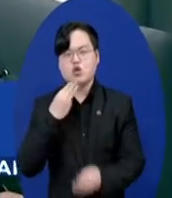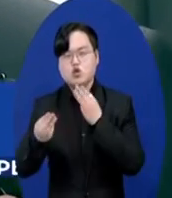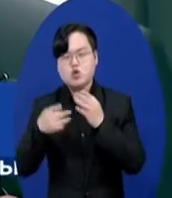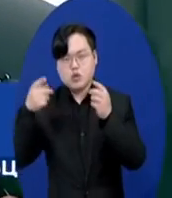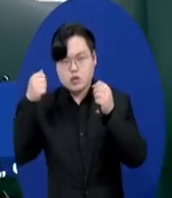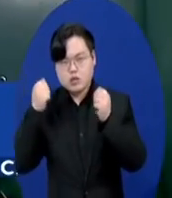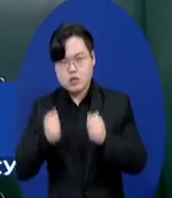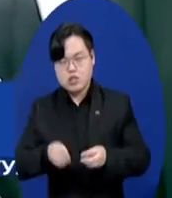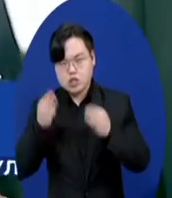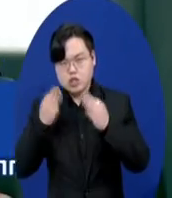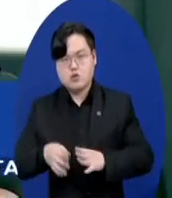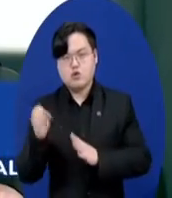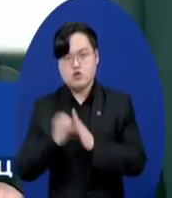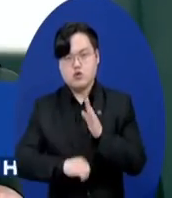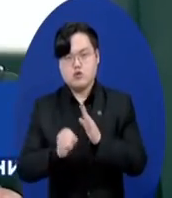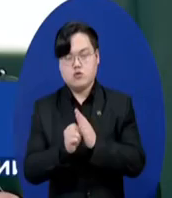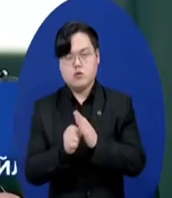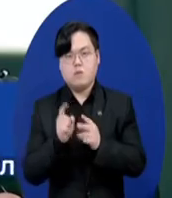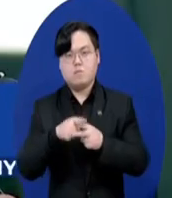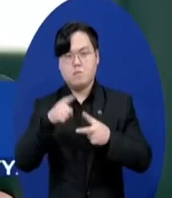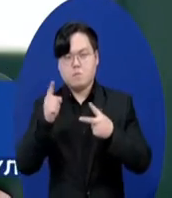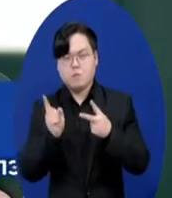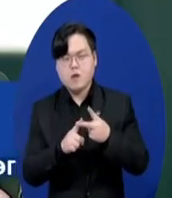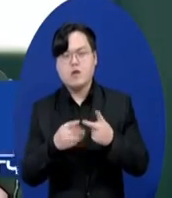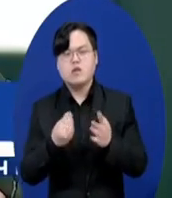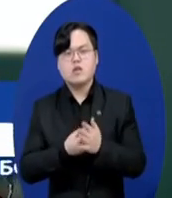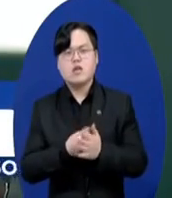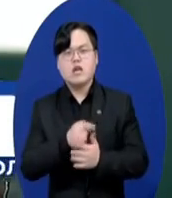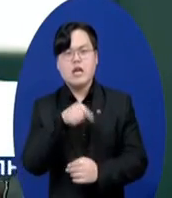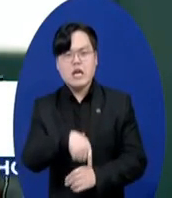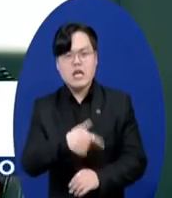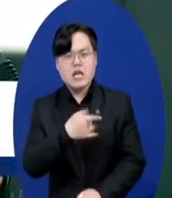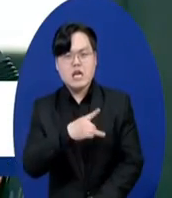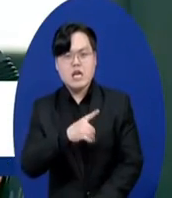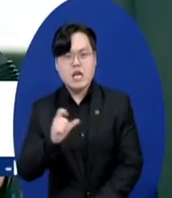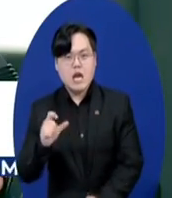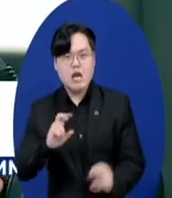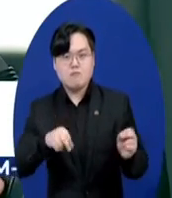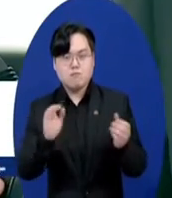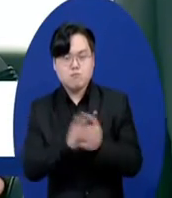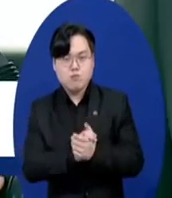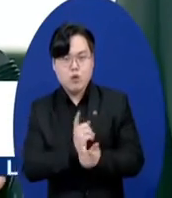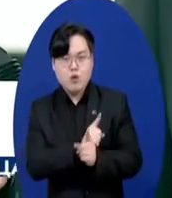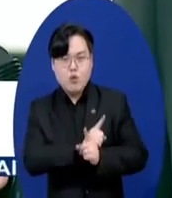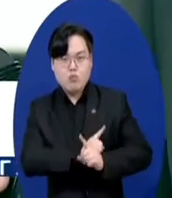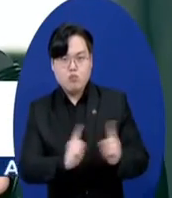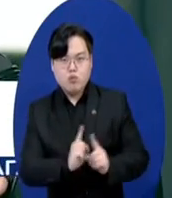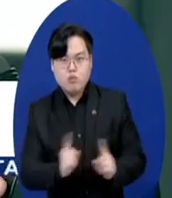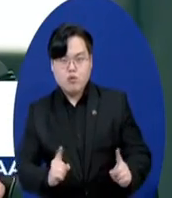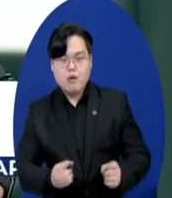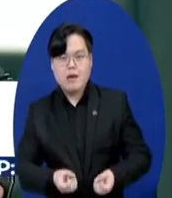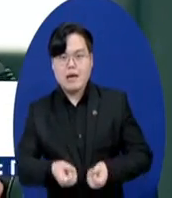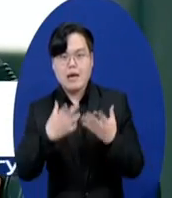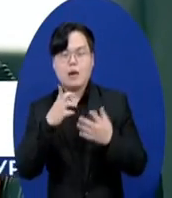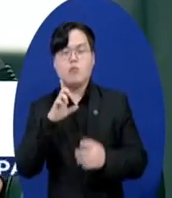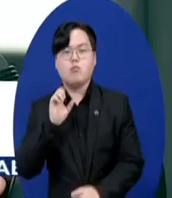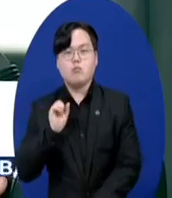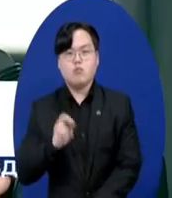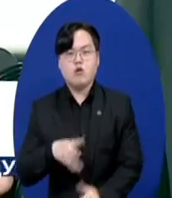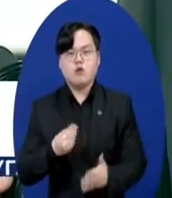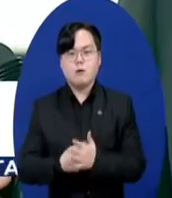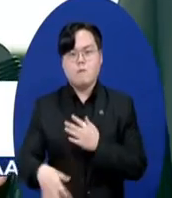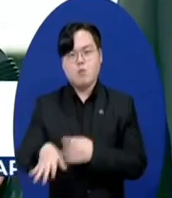гэдгийг оруулсан байлээ. За нөгөө нэг заалтан бол ямар ч тохиолдолд хэрэг ир гэрээг ямар нэгэн байдлаар одоо зөрчих ийм хөдөл гаргахын